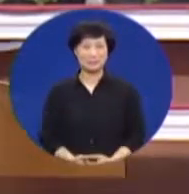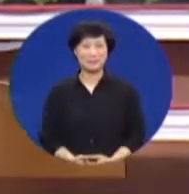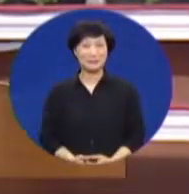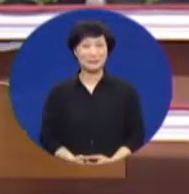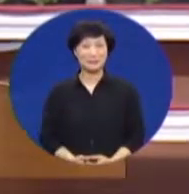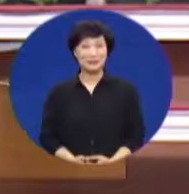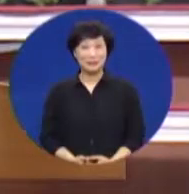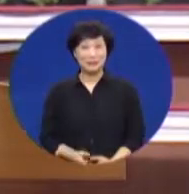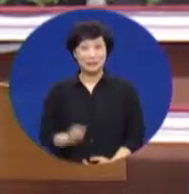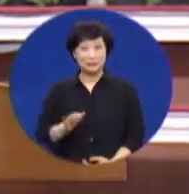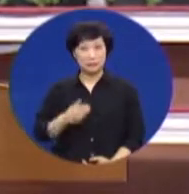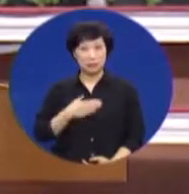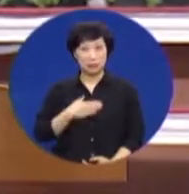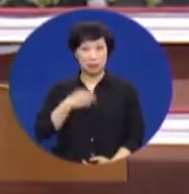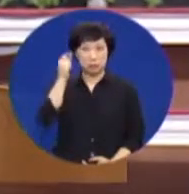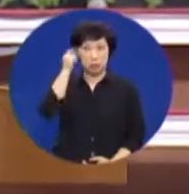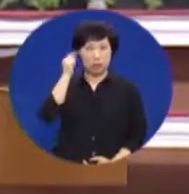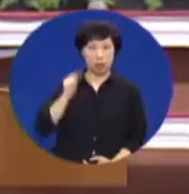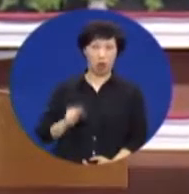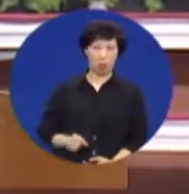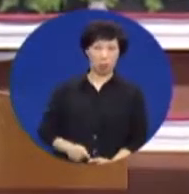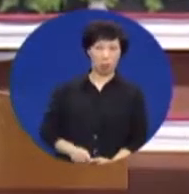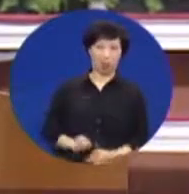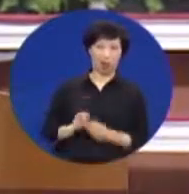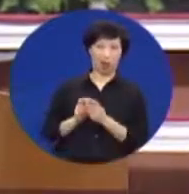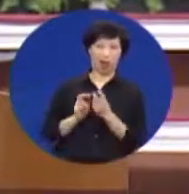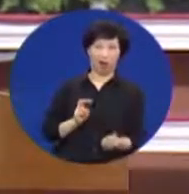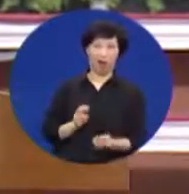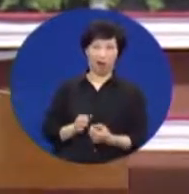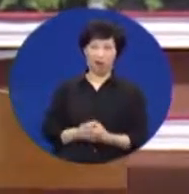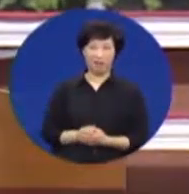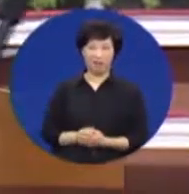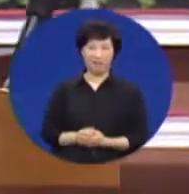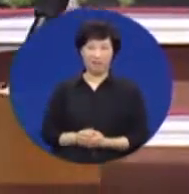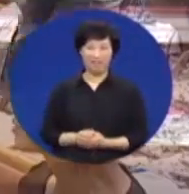치우더라. 그래서 내 속으로 어이구.